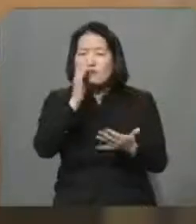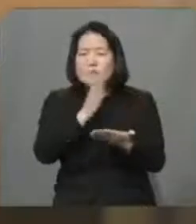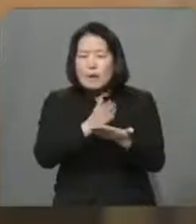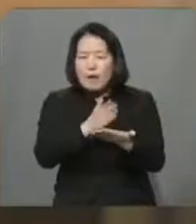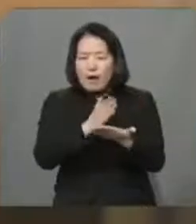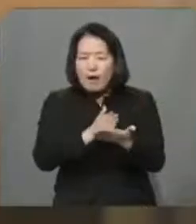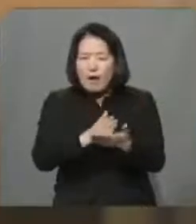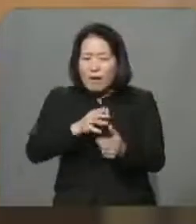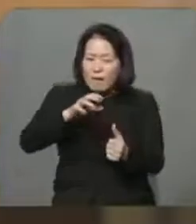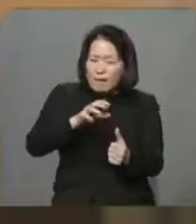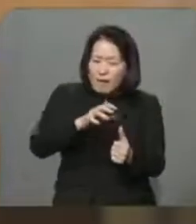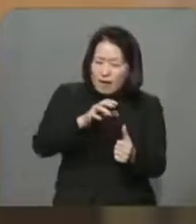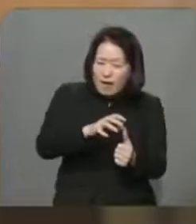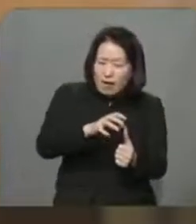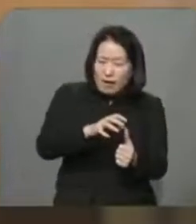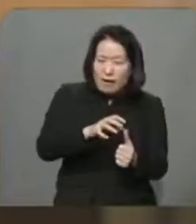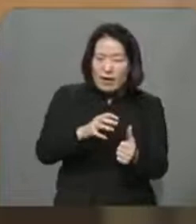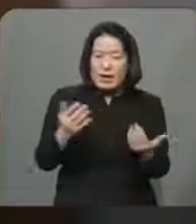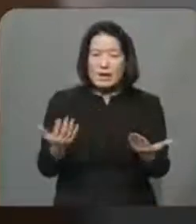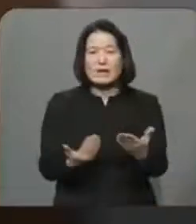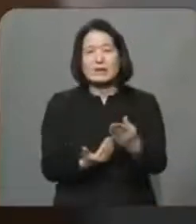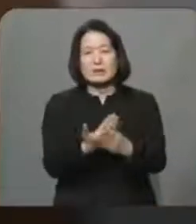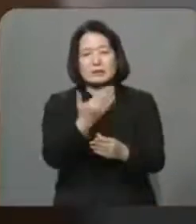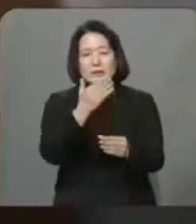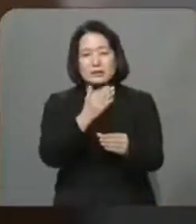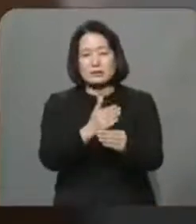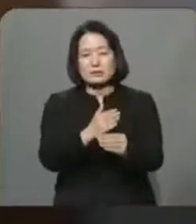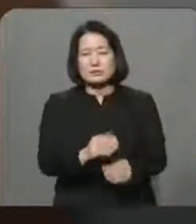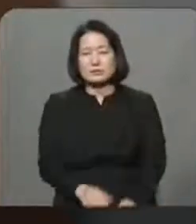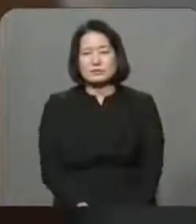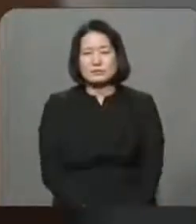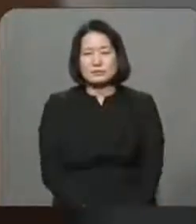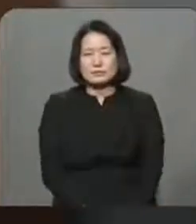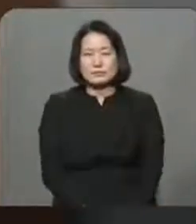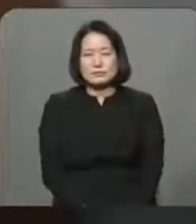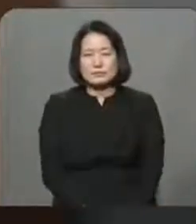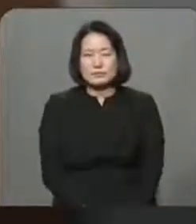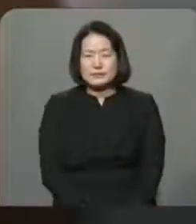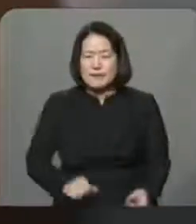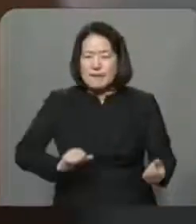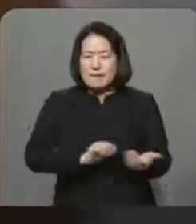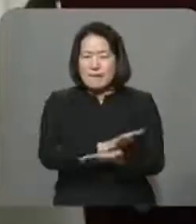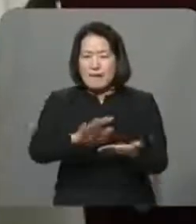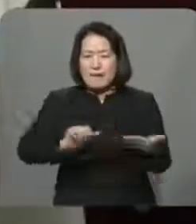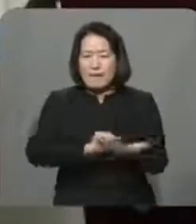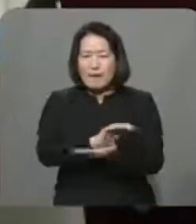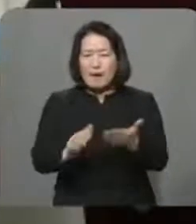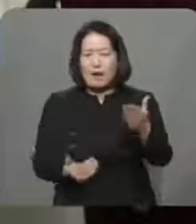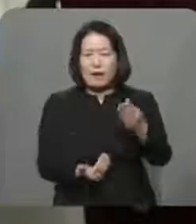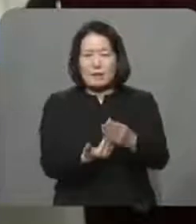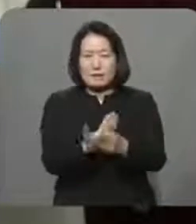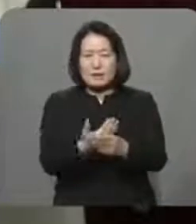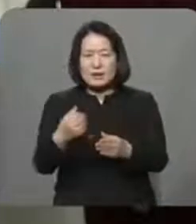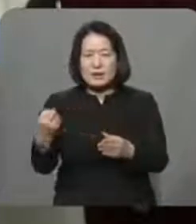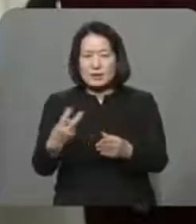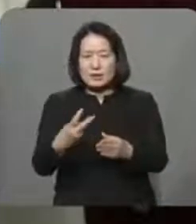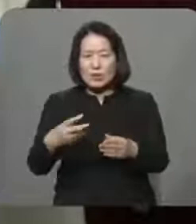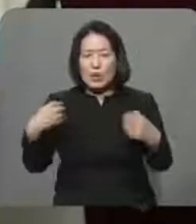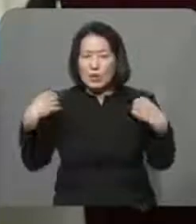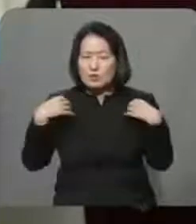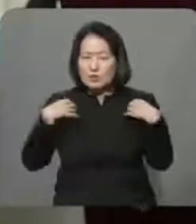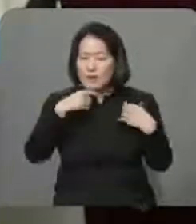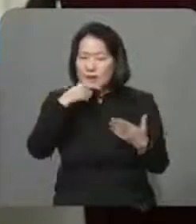넘어갈 것을 압박하는 경우가 여전히 많기 때문입니다. 시끄러워지거나 또는 또 조직에 누가 될까